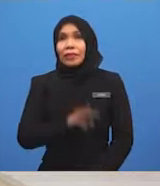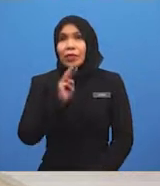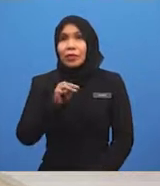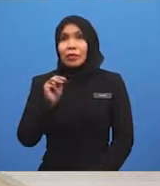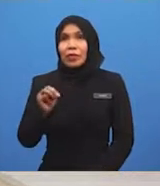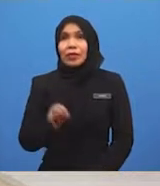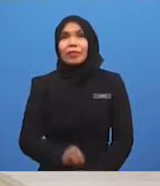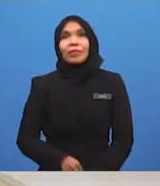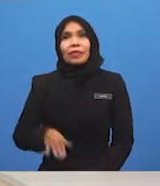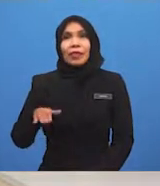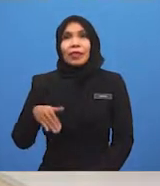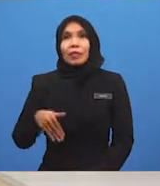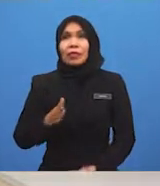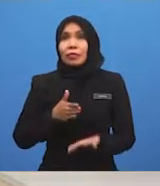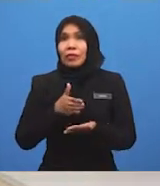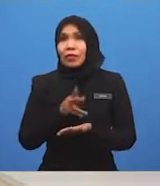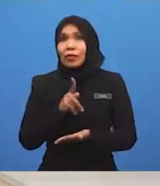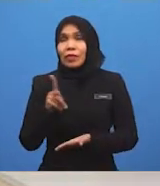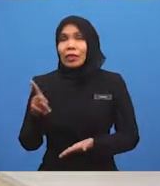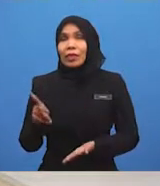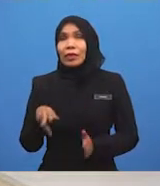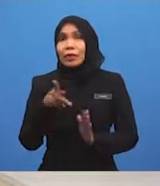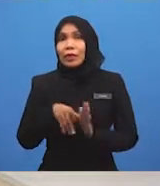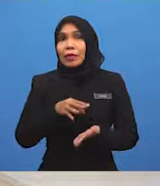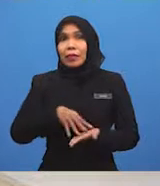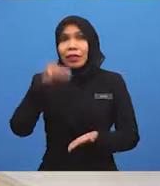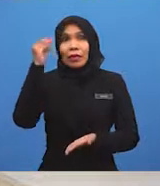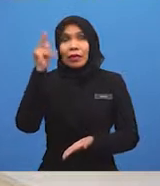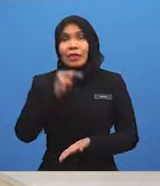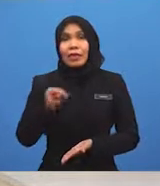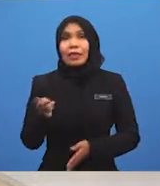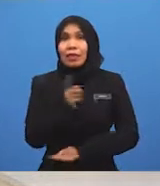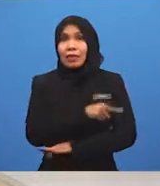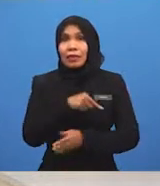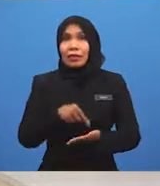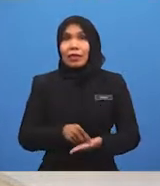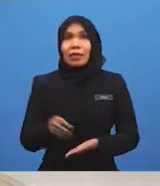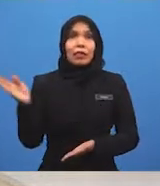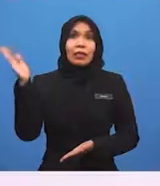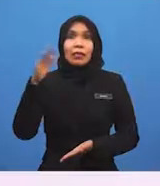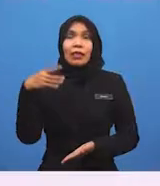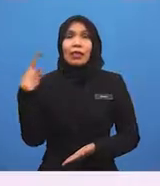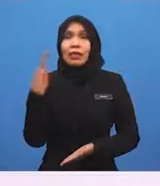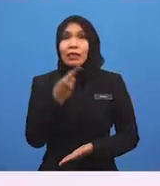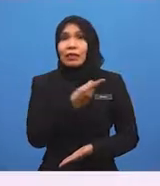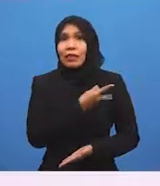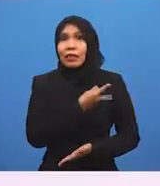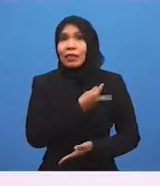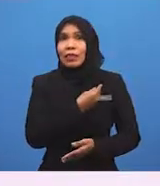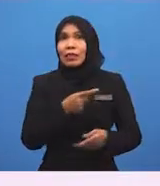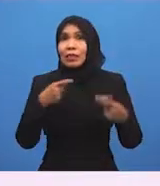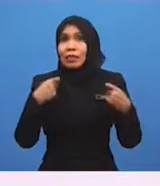Murid-murid, sebelum meneruskan pembelajaran pada hari ini, mari kita menghayati gambar-gambar